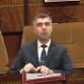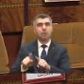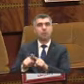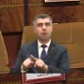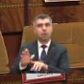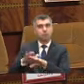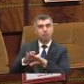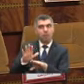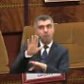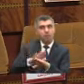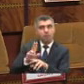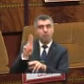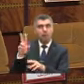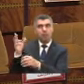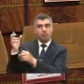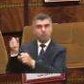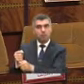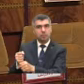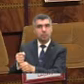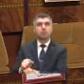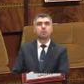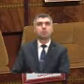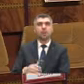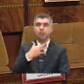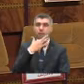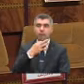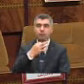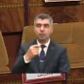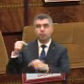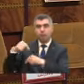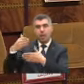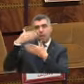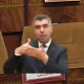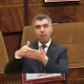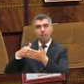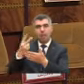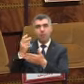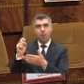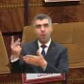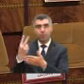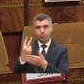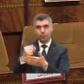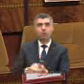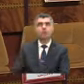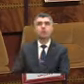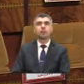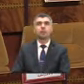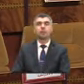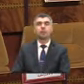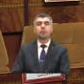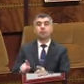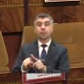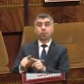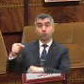التعليمات والحرص الملكي السامي من اجل تسهيل عمليه مرحبا 2021، خاصه انه كنعرفوا انه عمليه